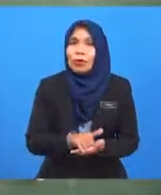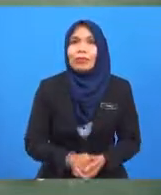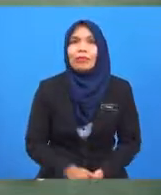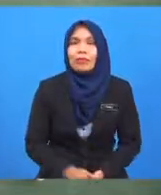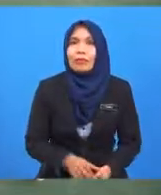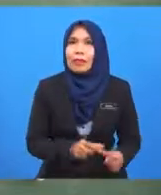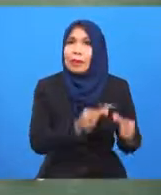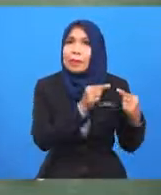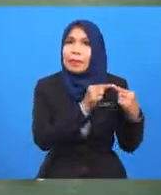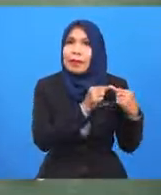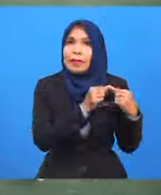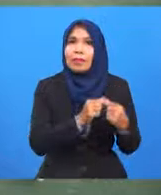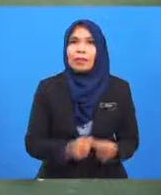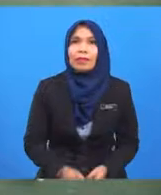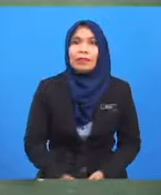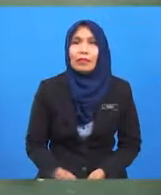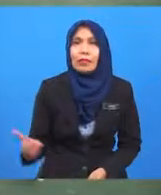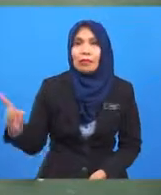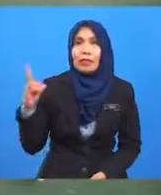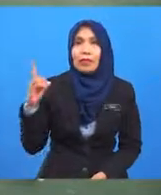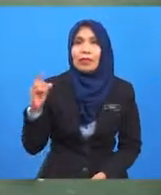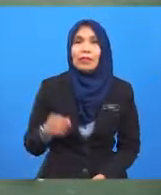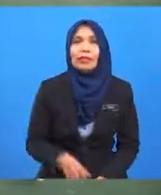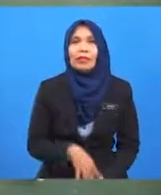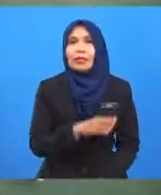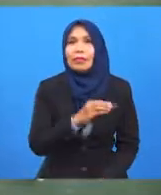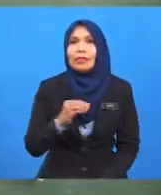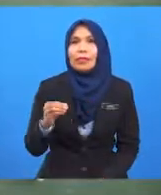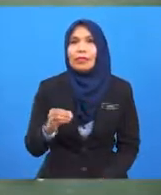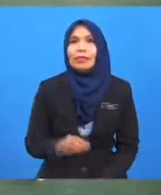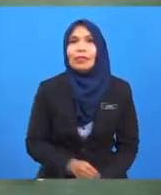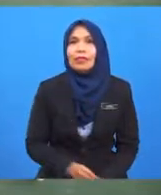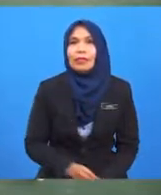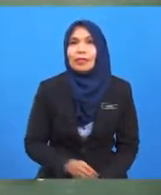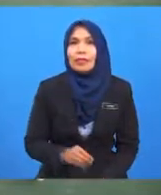beban, daya dan fulcrum.